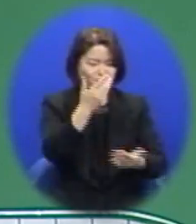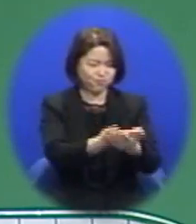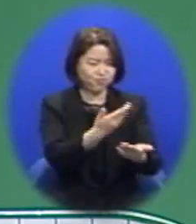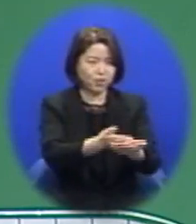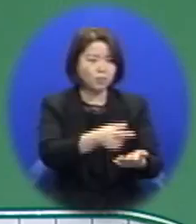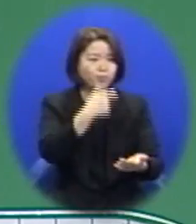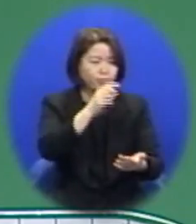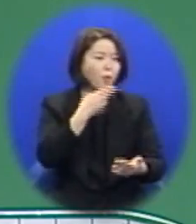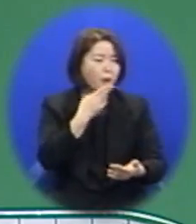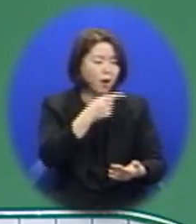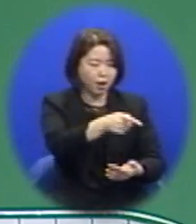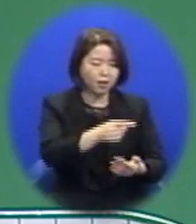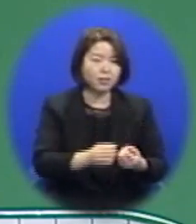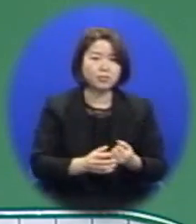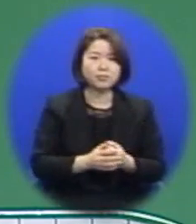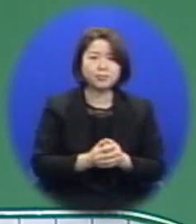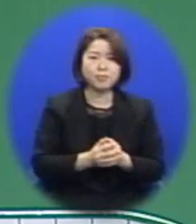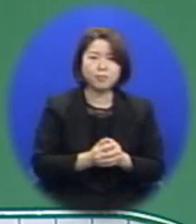물 내놓으라.